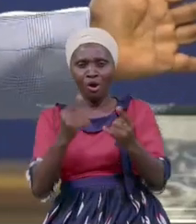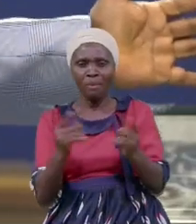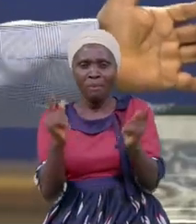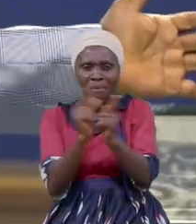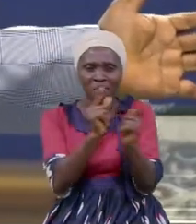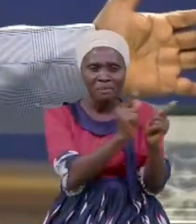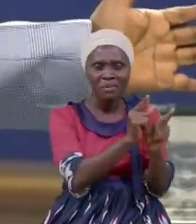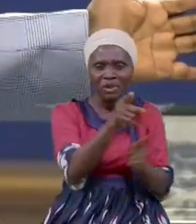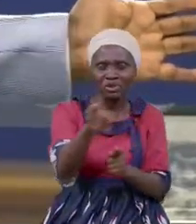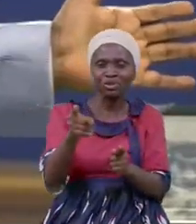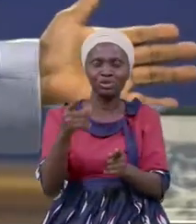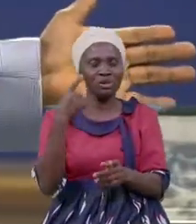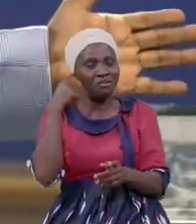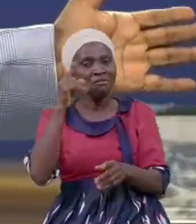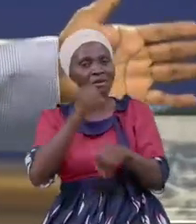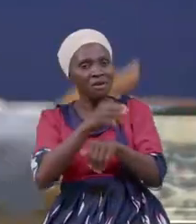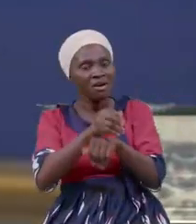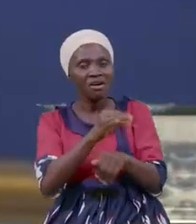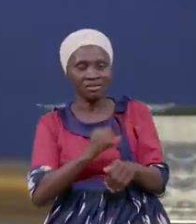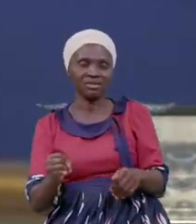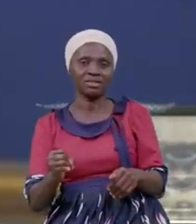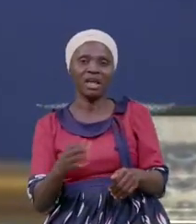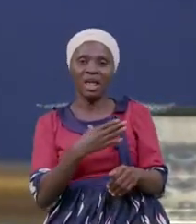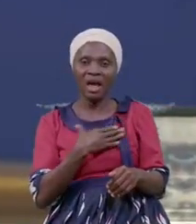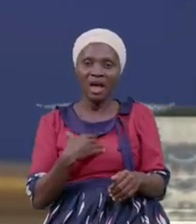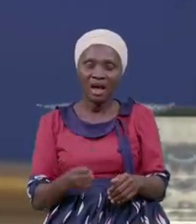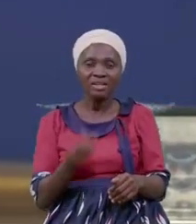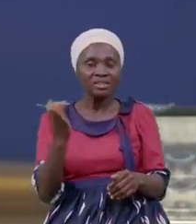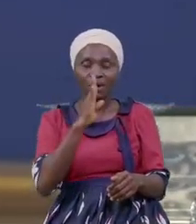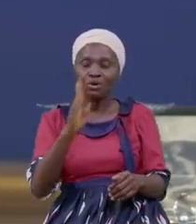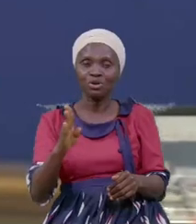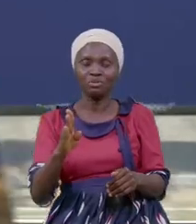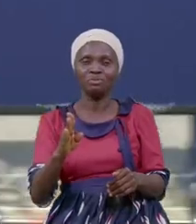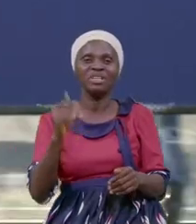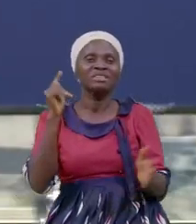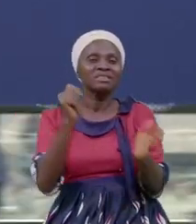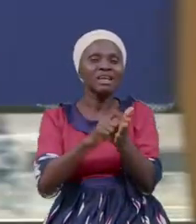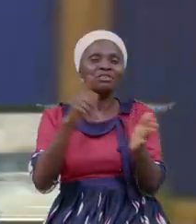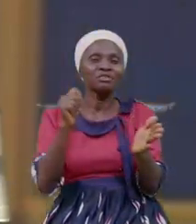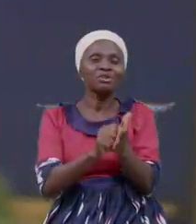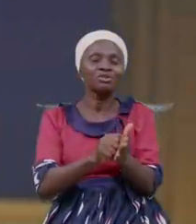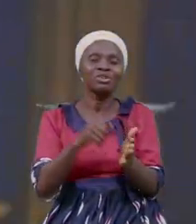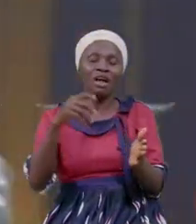aura des milliers de dis entre là où vous êtes maintenant et là où vous